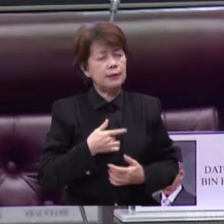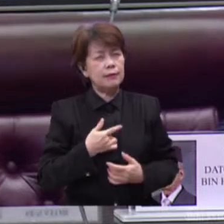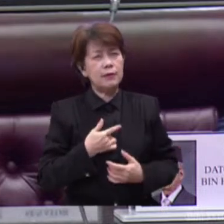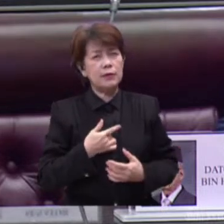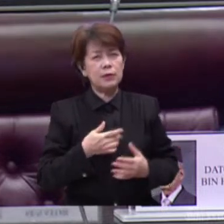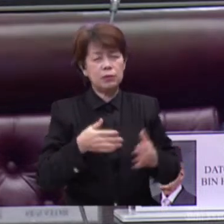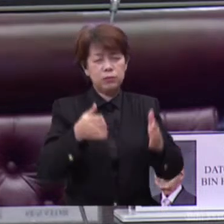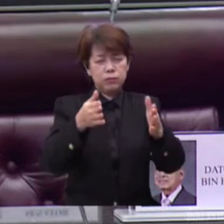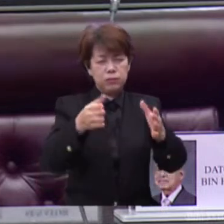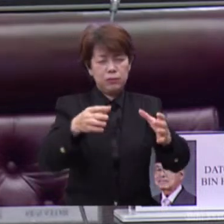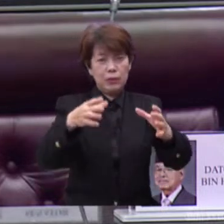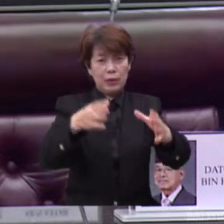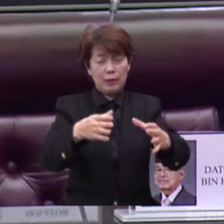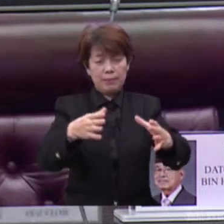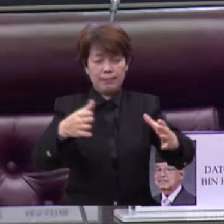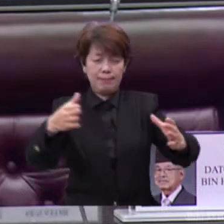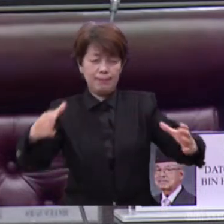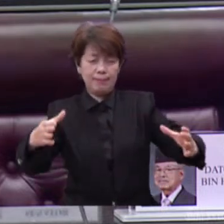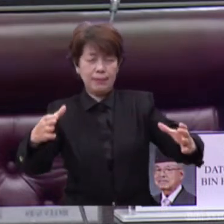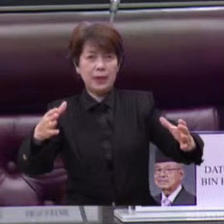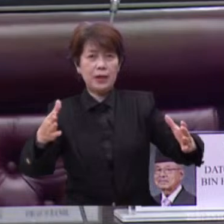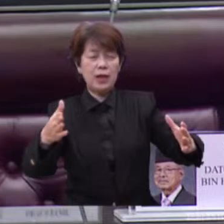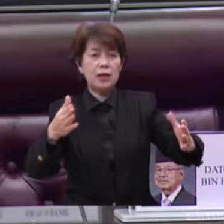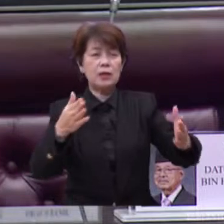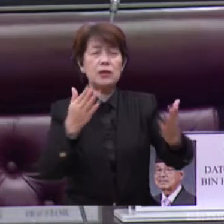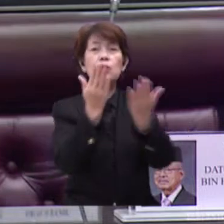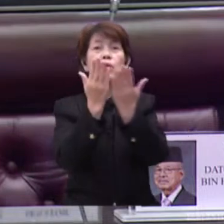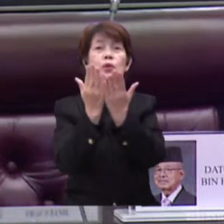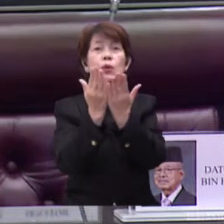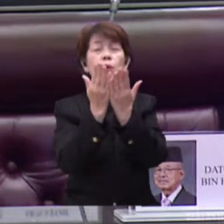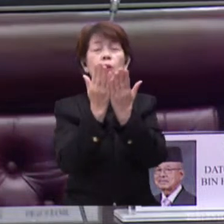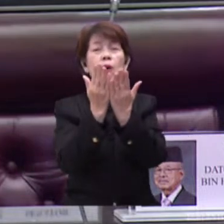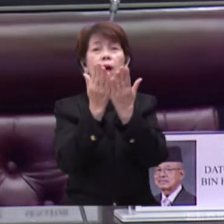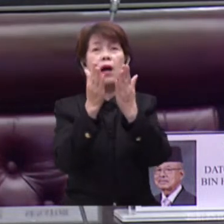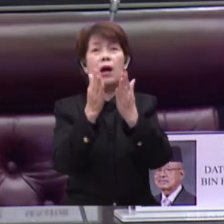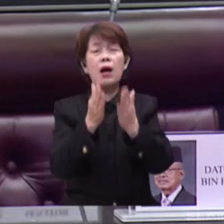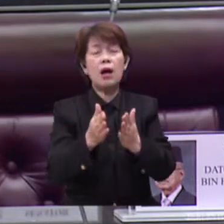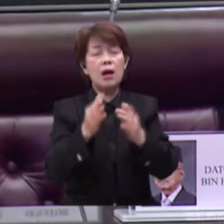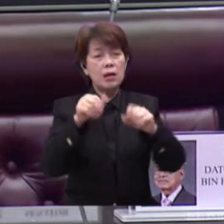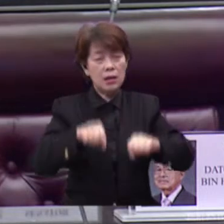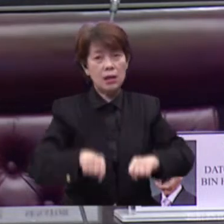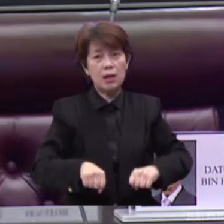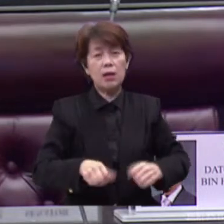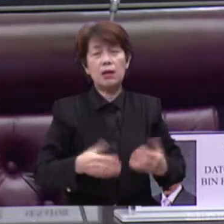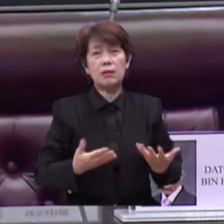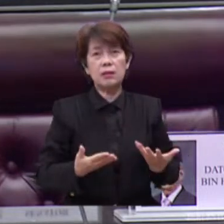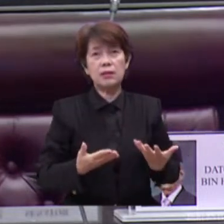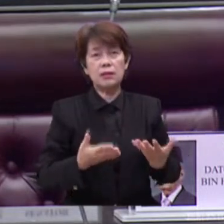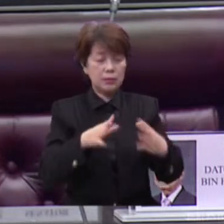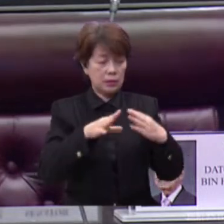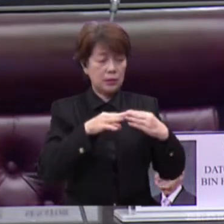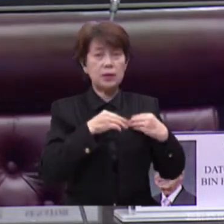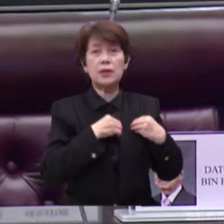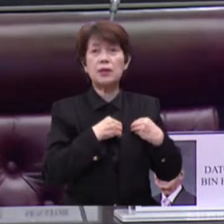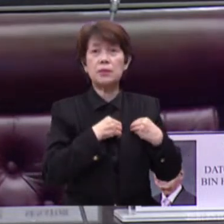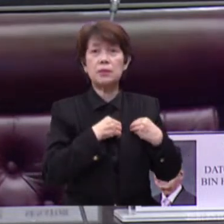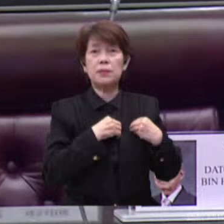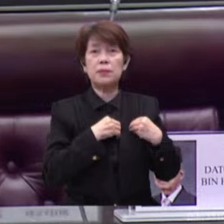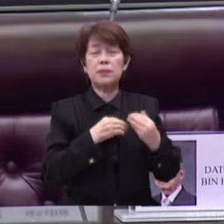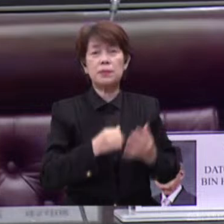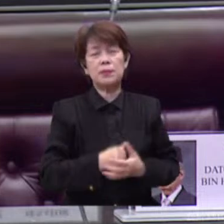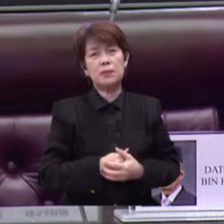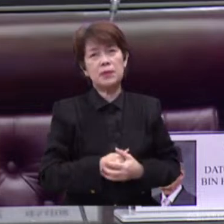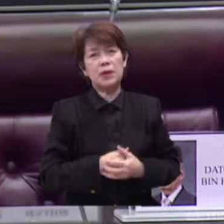berawal lagi di sekolah-sekolah karena kita dapati saya tidak main ratiol isu di sini